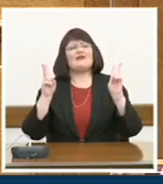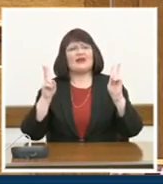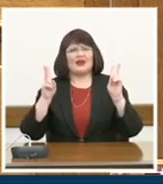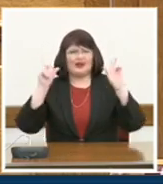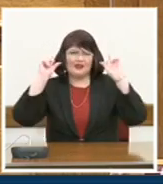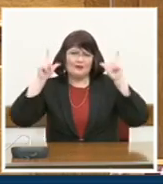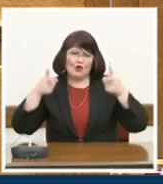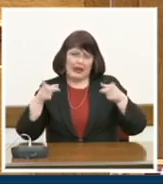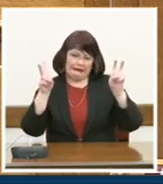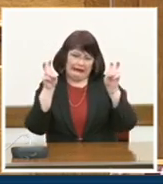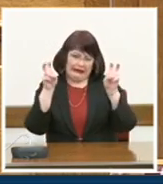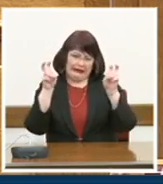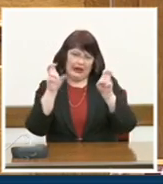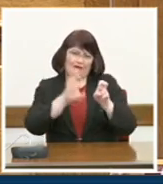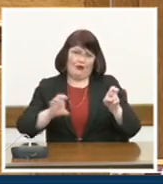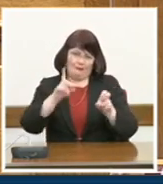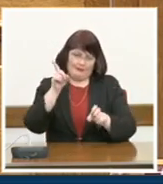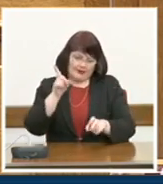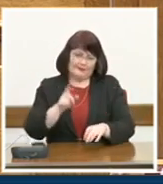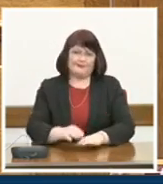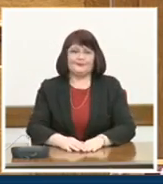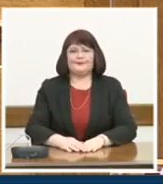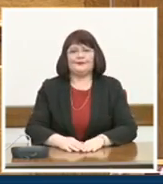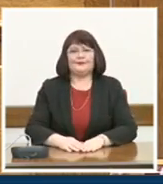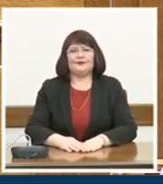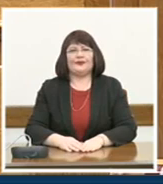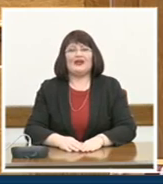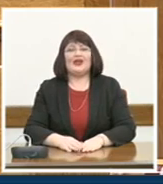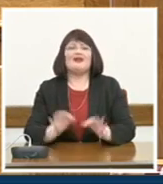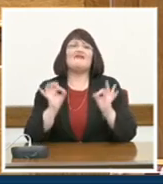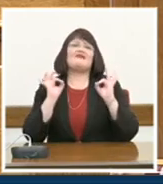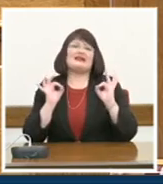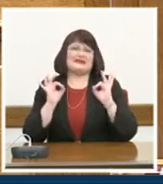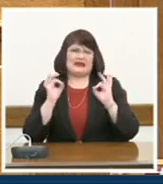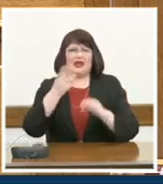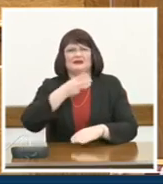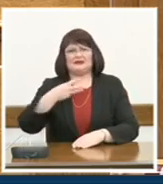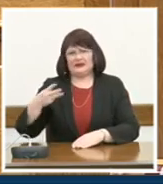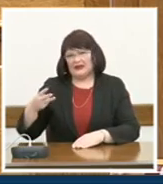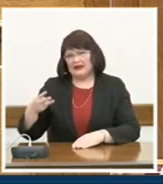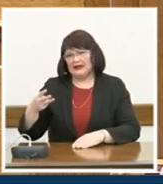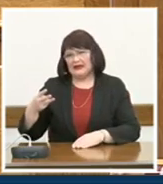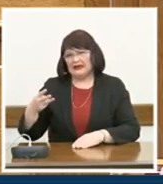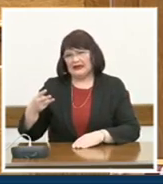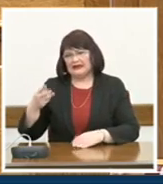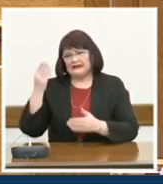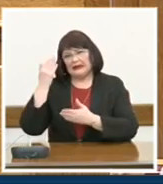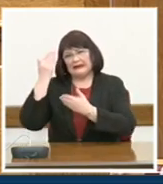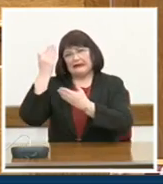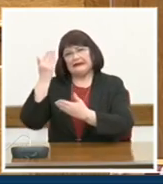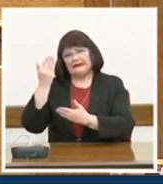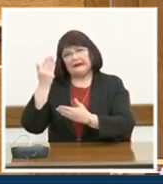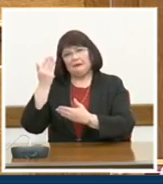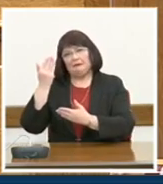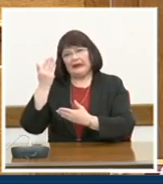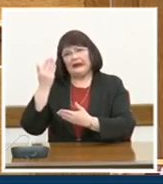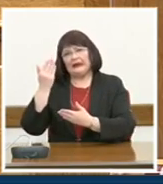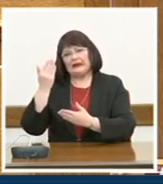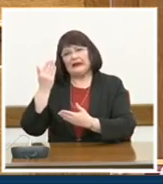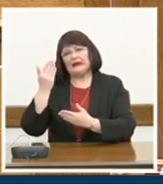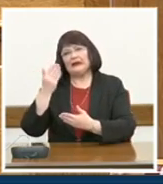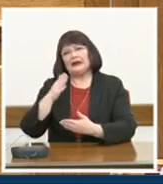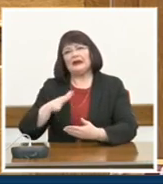εισαγωγικά. Φυσικά και δεν πρόκειται ο ΣΥΡΙΖΑ να ψάξει για τη χαμένη τιμή της Καταρίνα Μπλουμ. Για όσους έχουν δει την